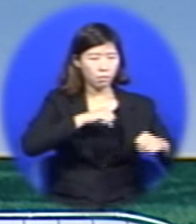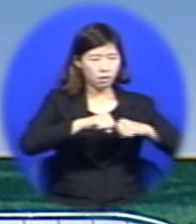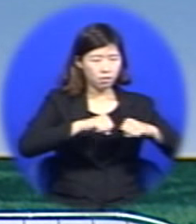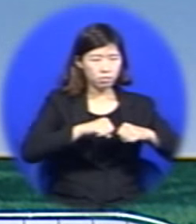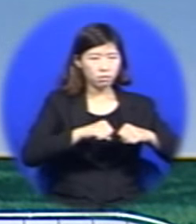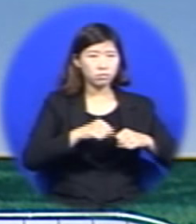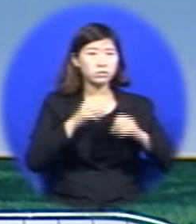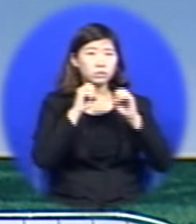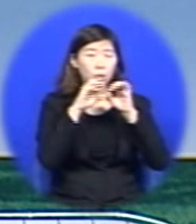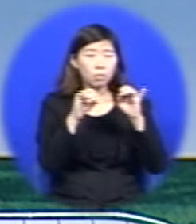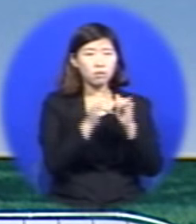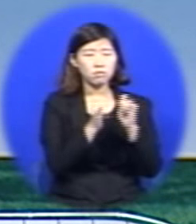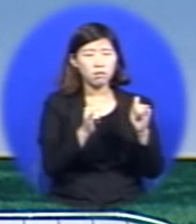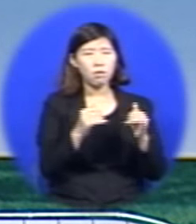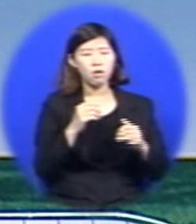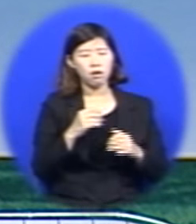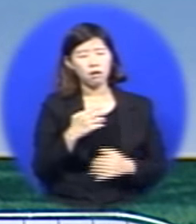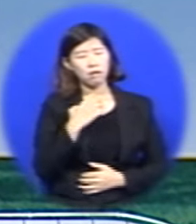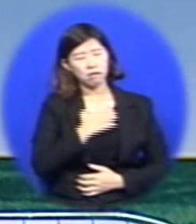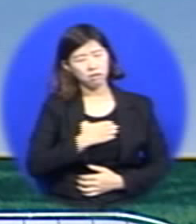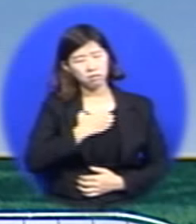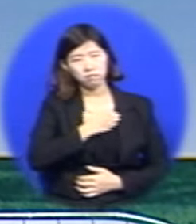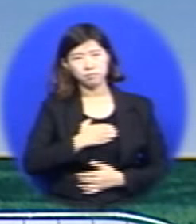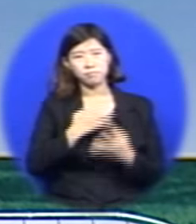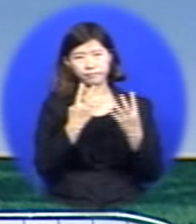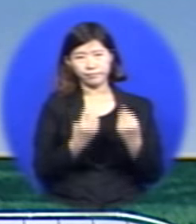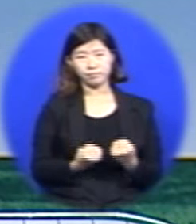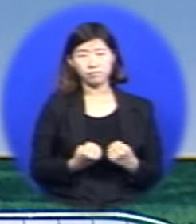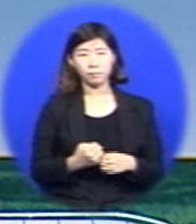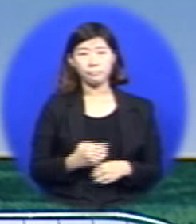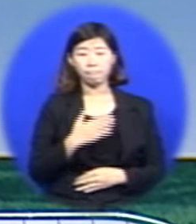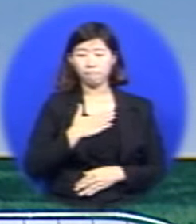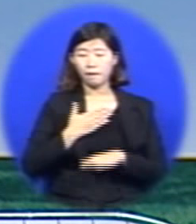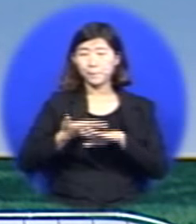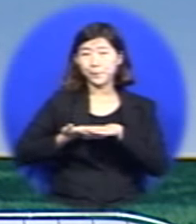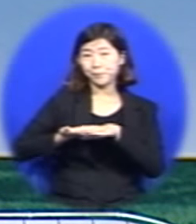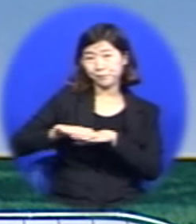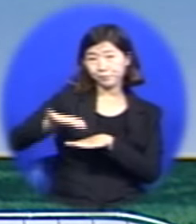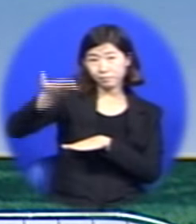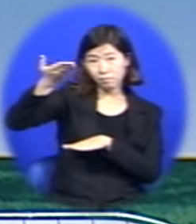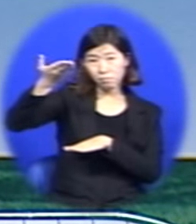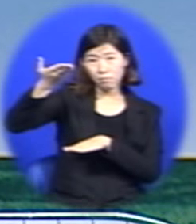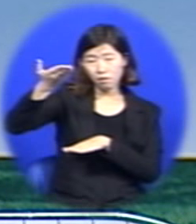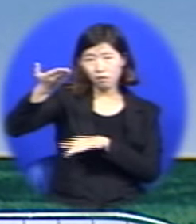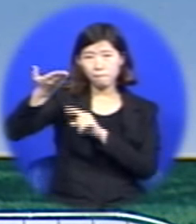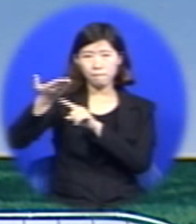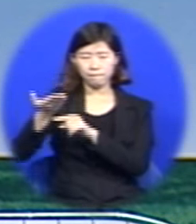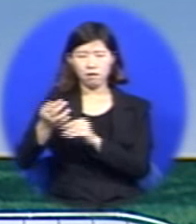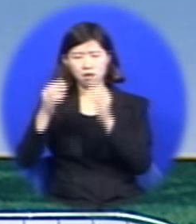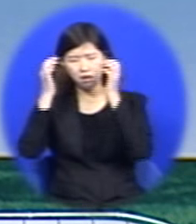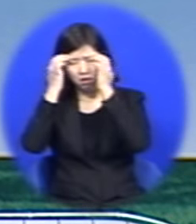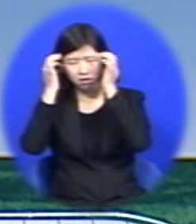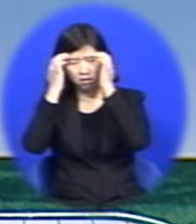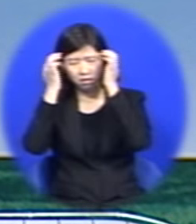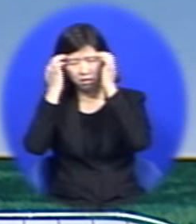겪습니다. 저보다도 1년 위에 선배 한 분이 굉장한 어려움을 겪고